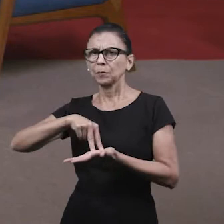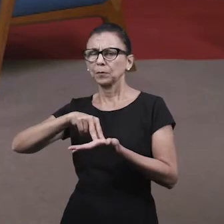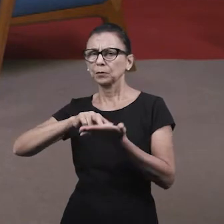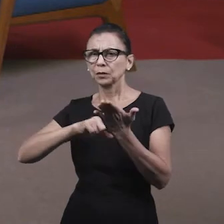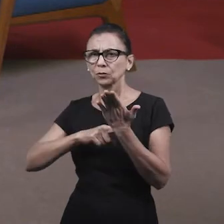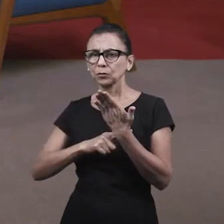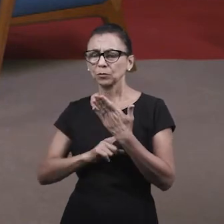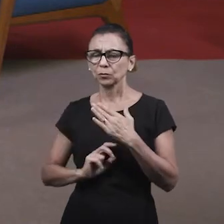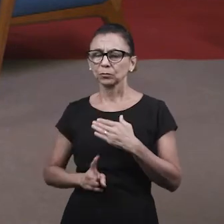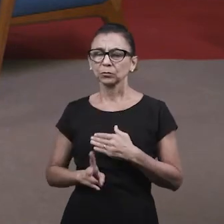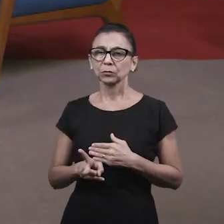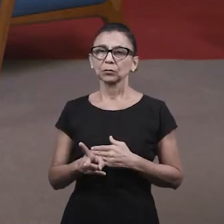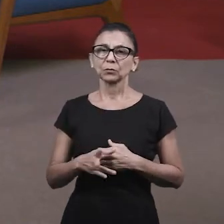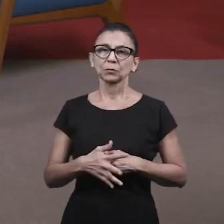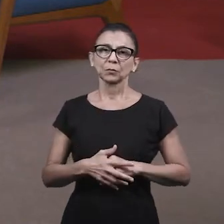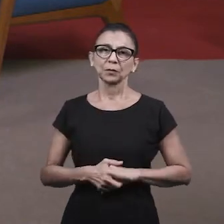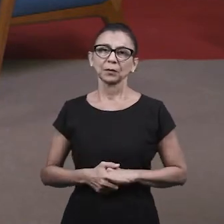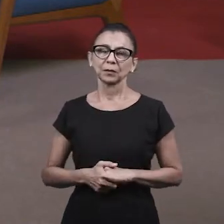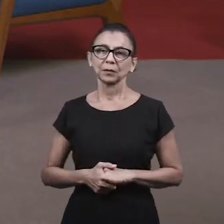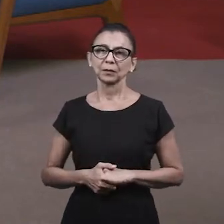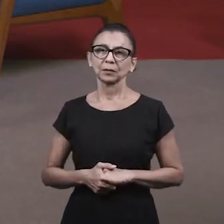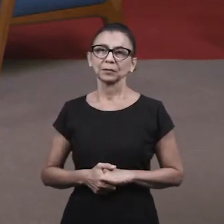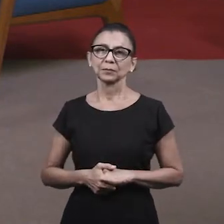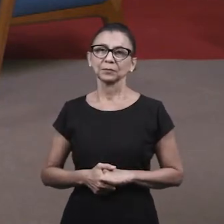un bon 2022. Nous louons à Dieu